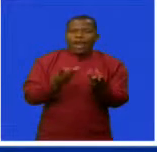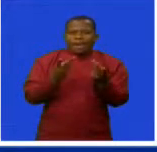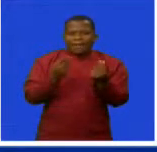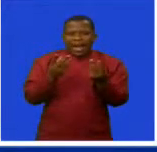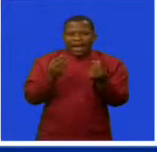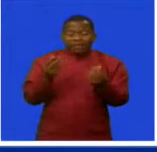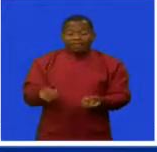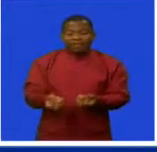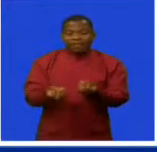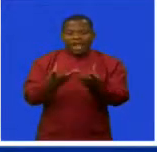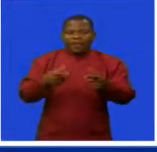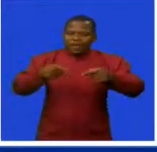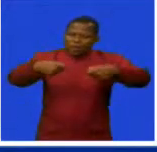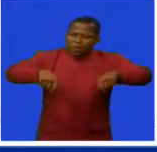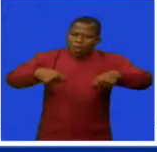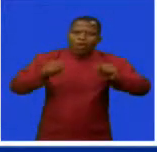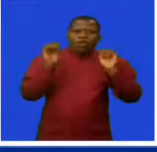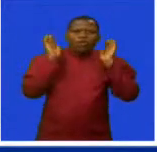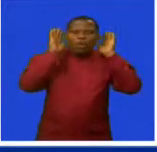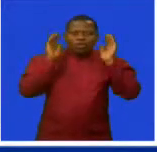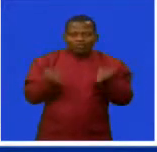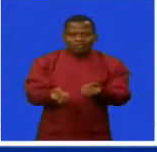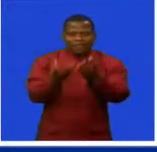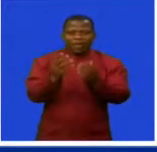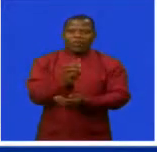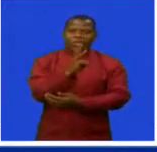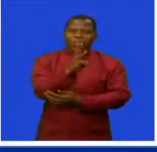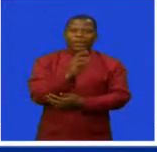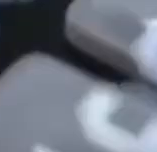letimali lotawulandzelwa tindzaba temidlalo.